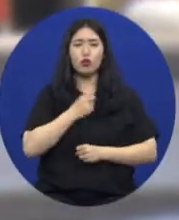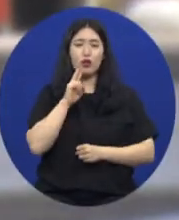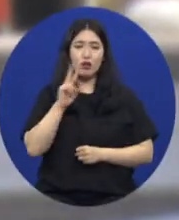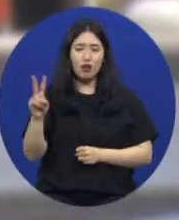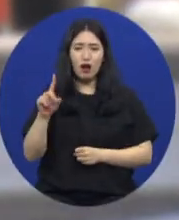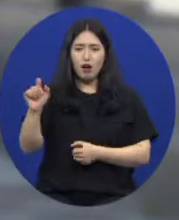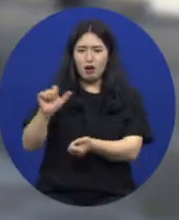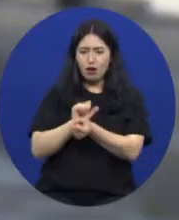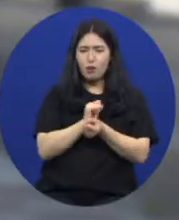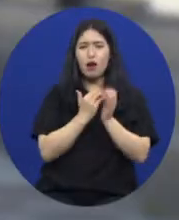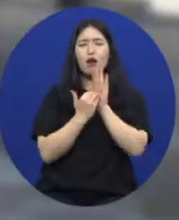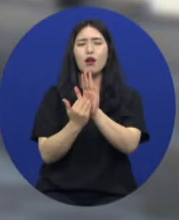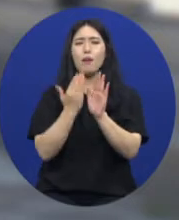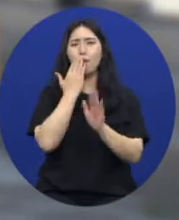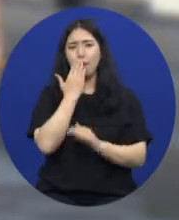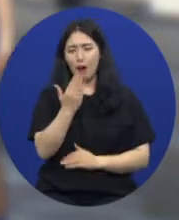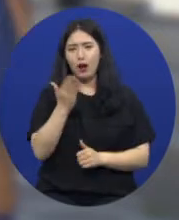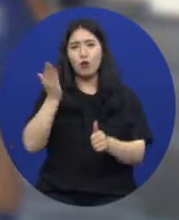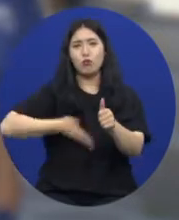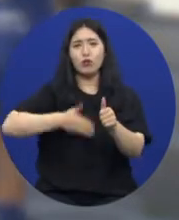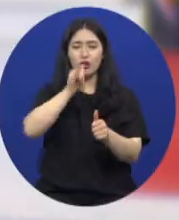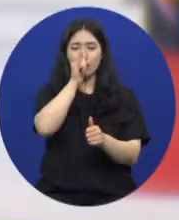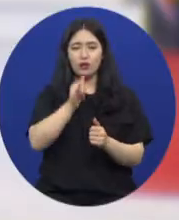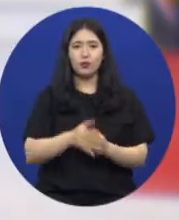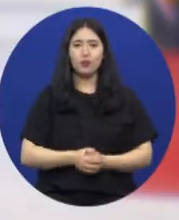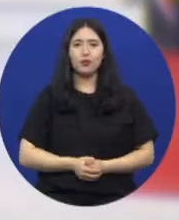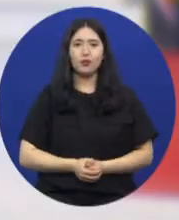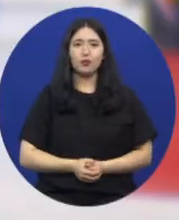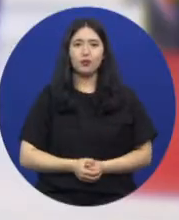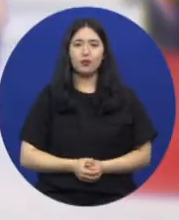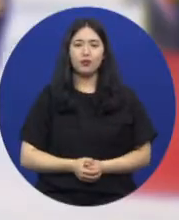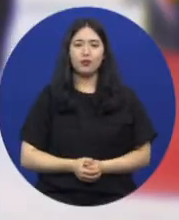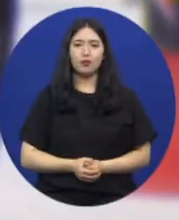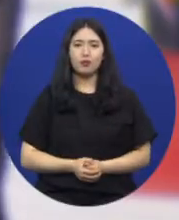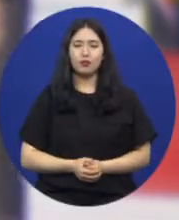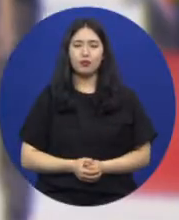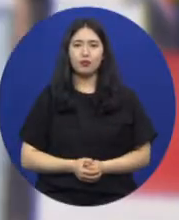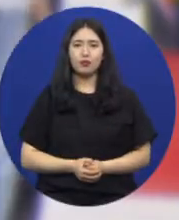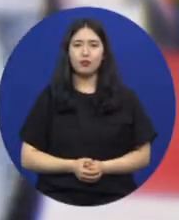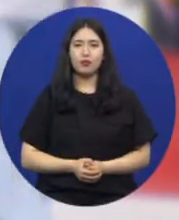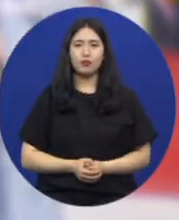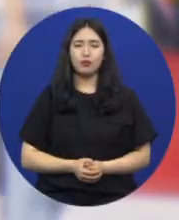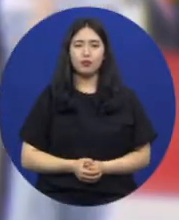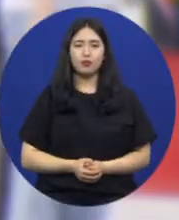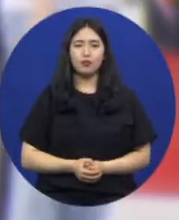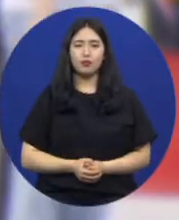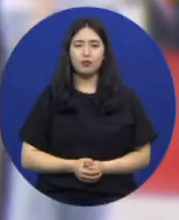돌파 감염을 예방할 수 있다고 당부합니다. MBC 뉴스 김항섭입니다.